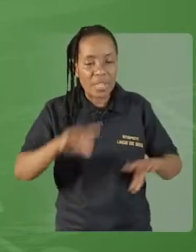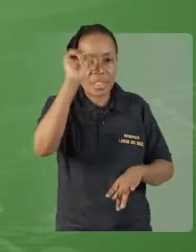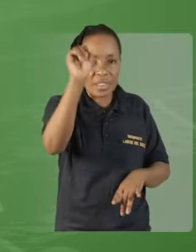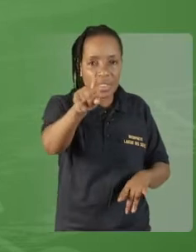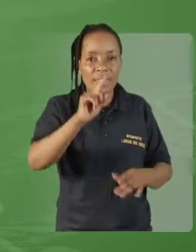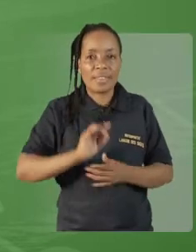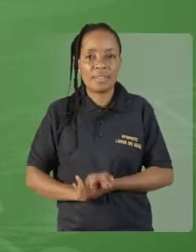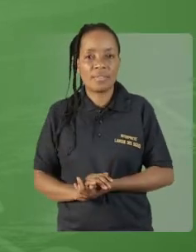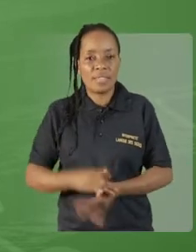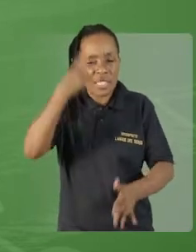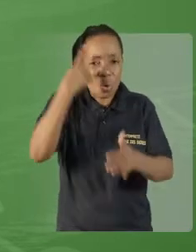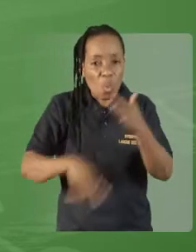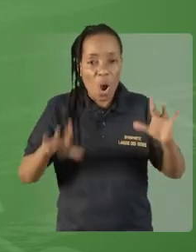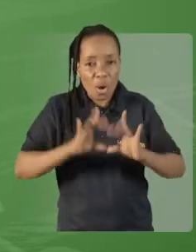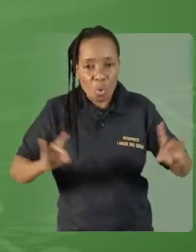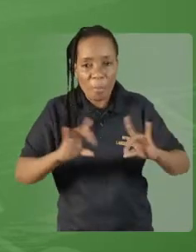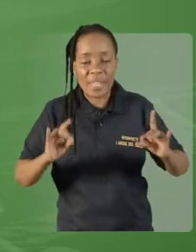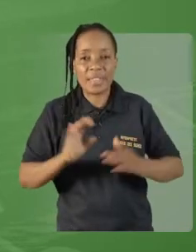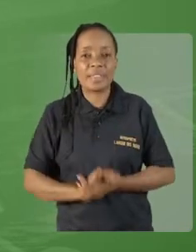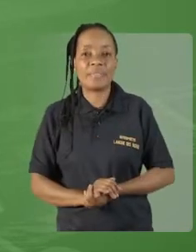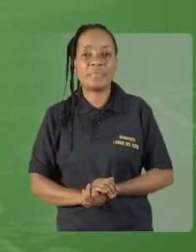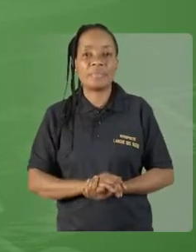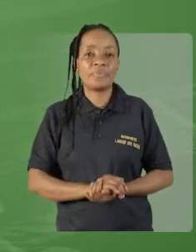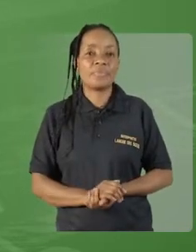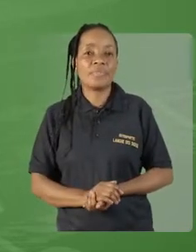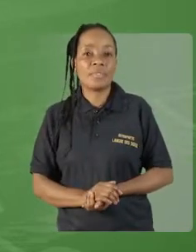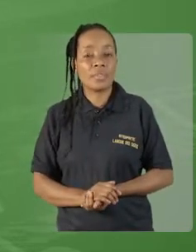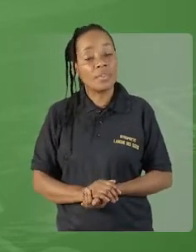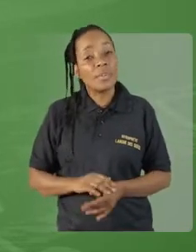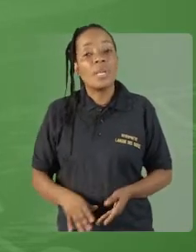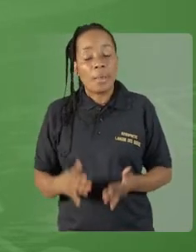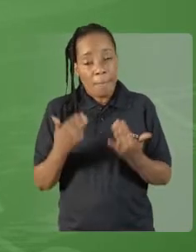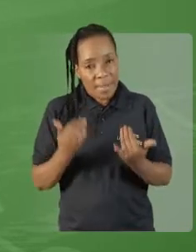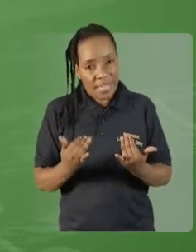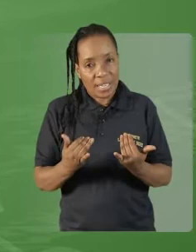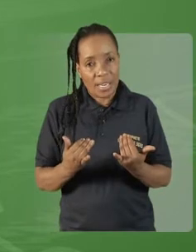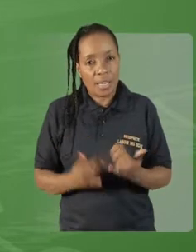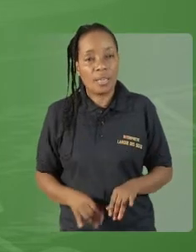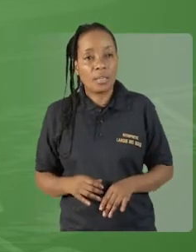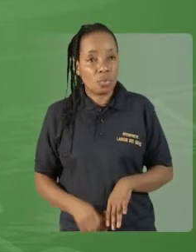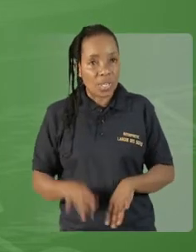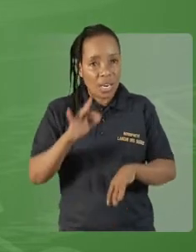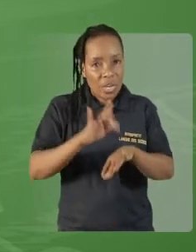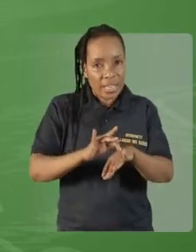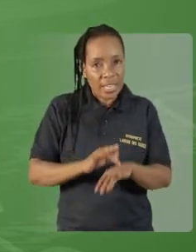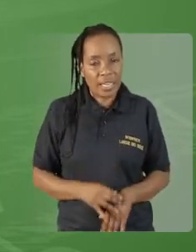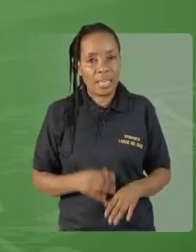caractérise-t-il? Toute chose qui nous fait passer à la dernière sous-partie,